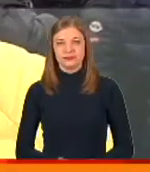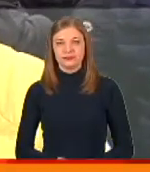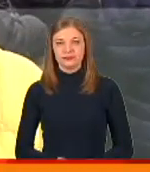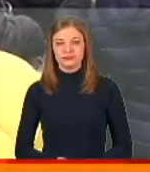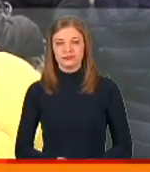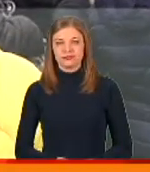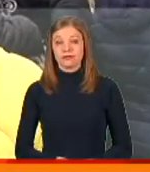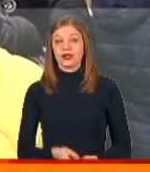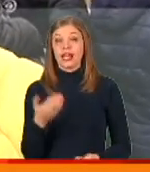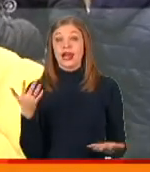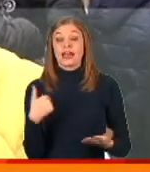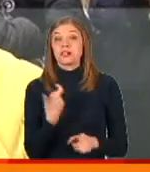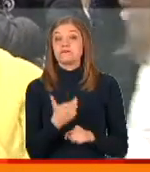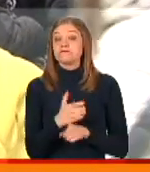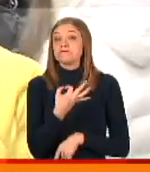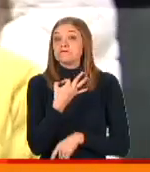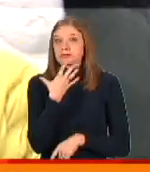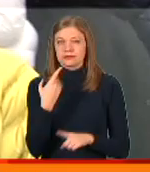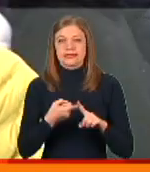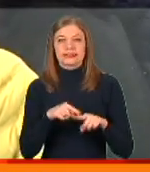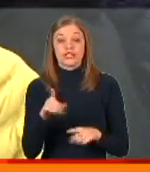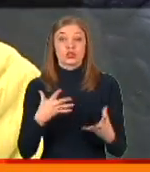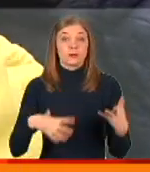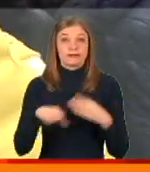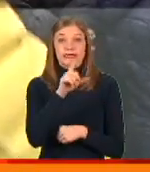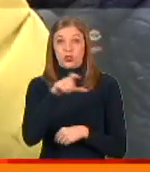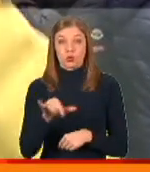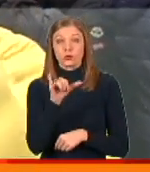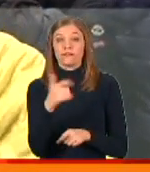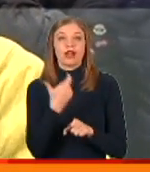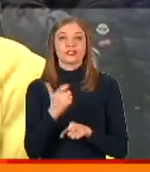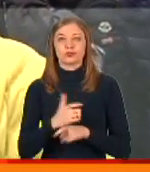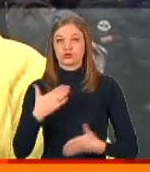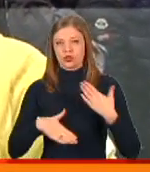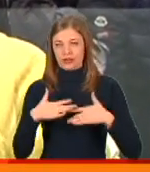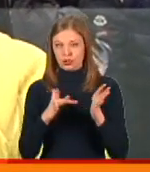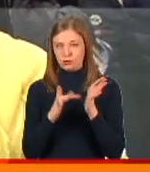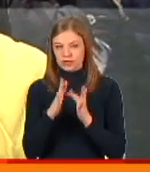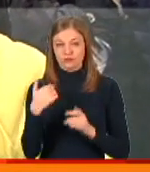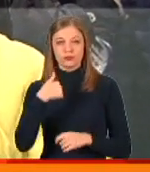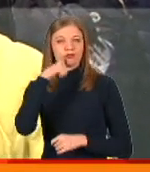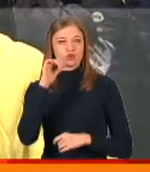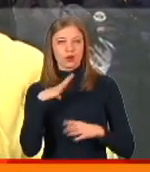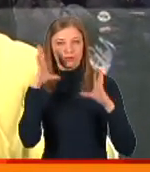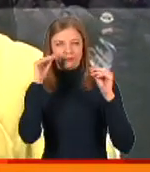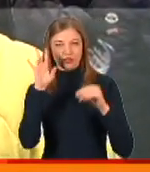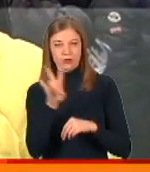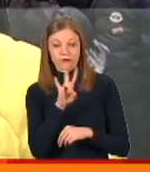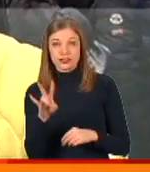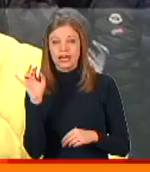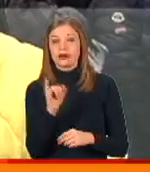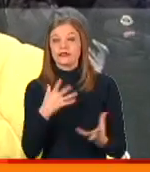днями. Річ, яка нам найбільше сподобалася, це те, що всі люди у вас дуже радіють Різдву. Ми були вчора ввечері в церкві, і всі